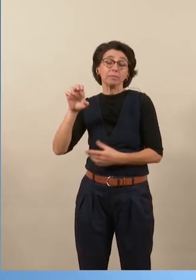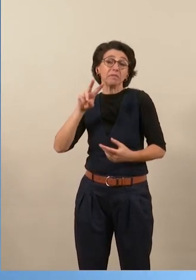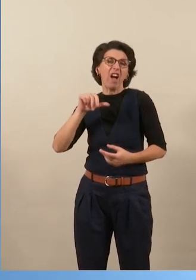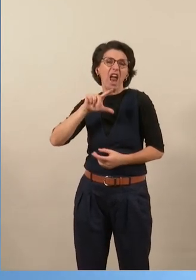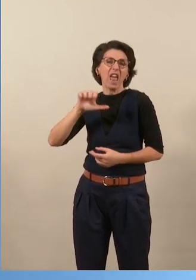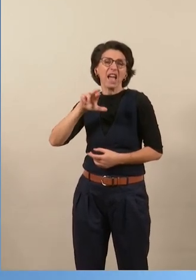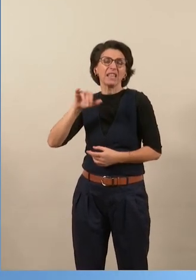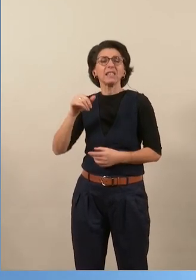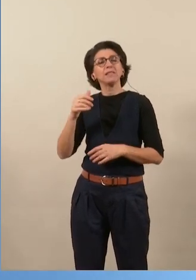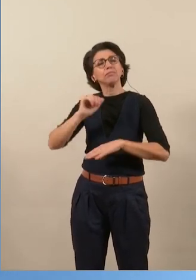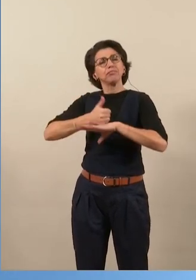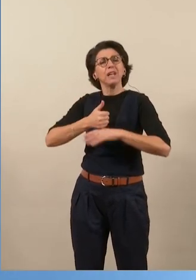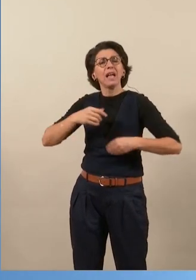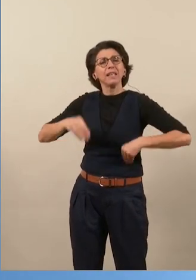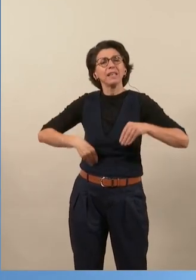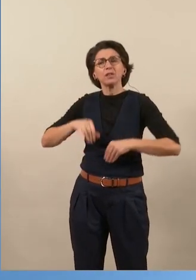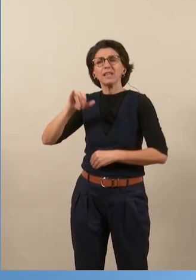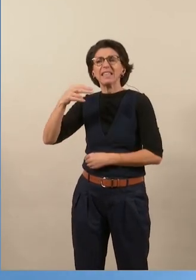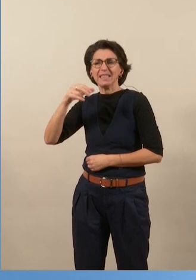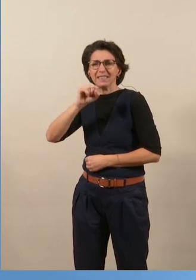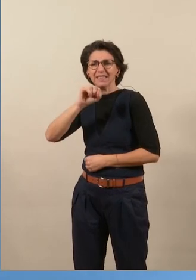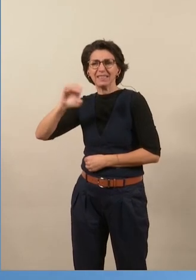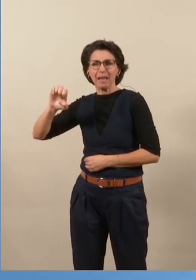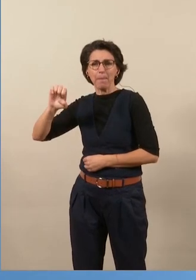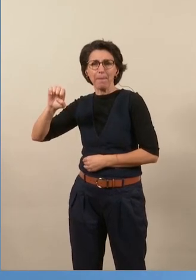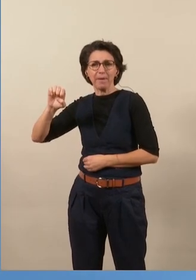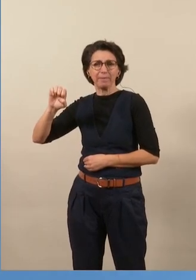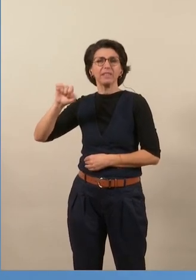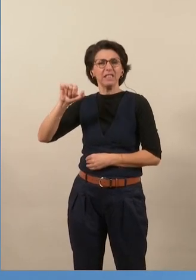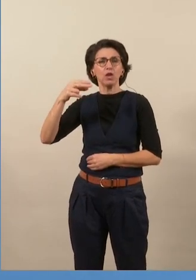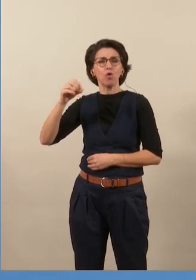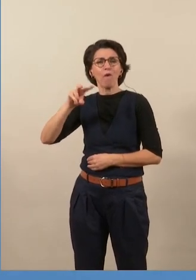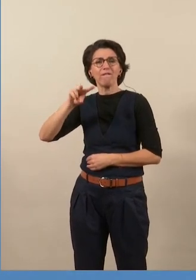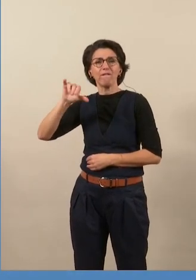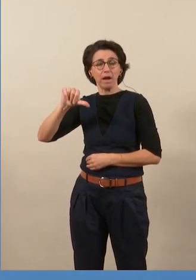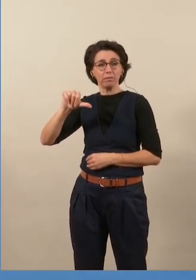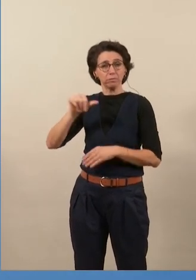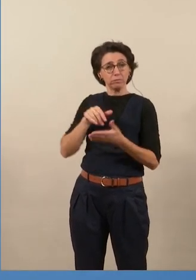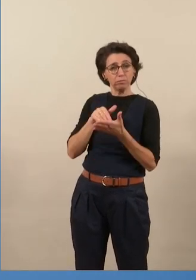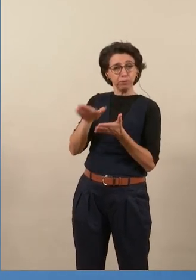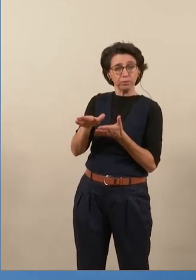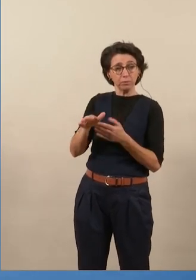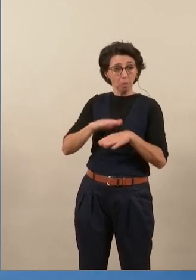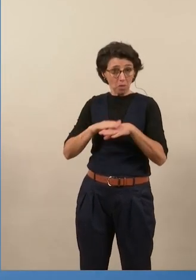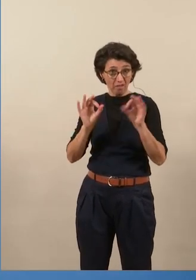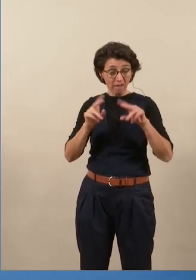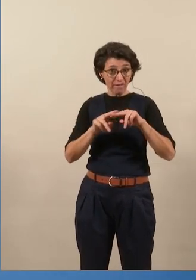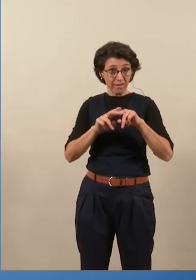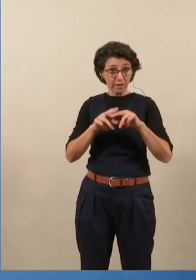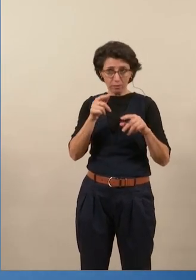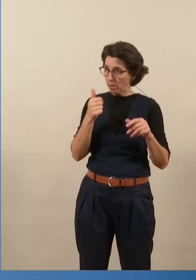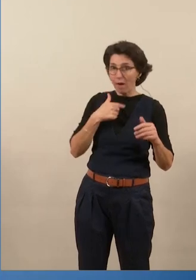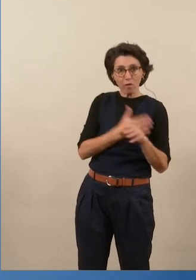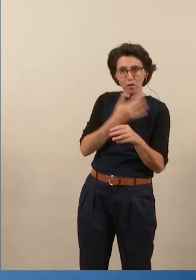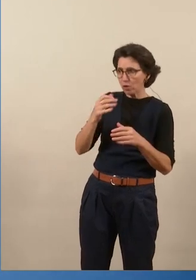viré sans cause alors que vous-même la reconnaissiez compétente dans son poste pourquoi pour laisser la place à Pierre